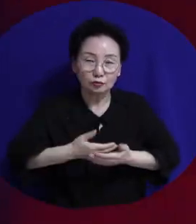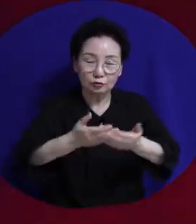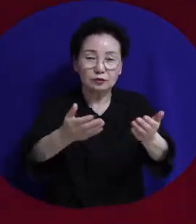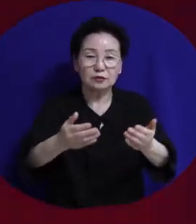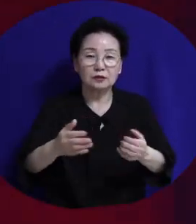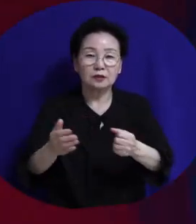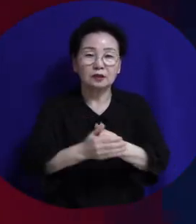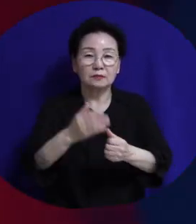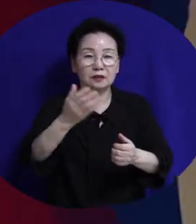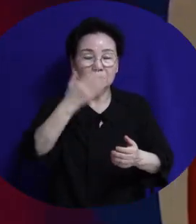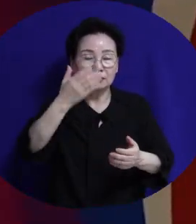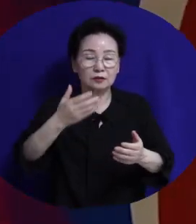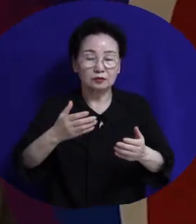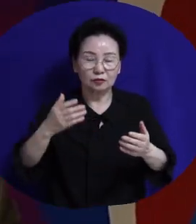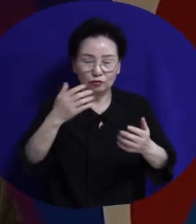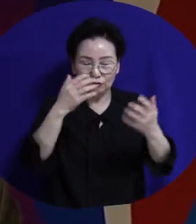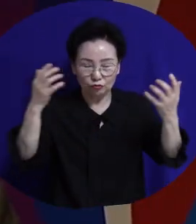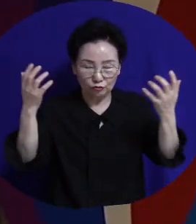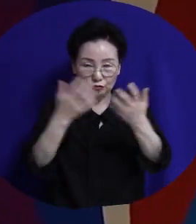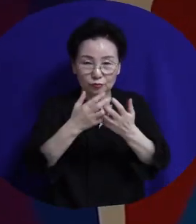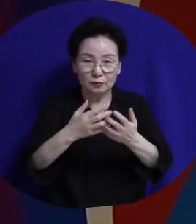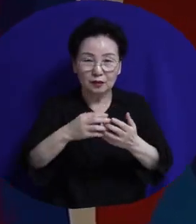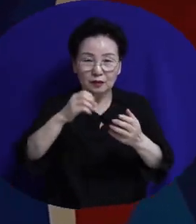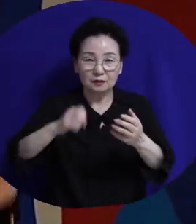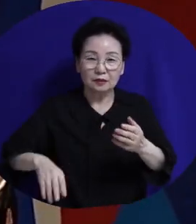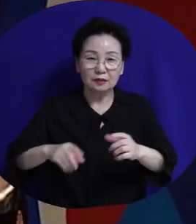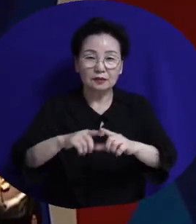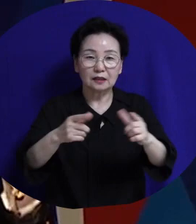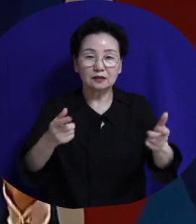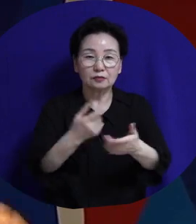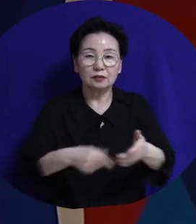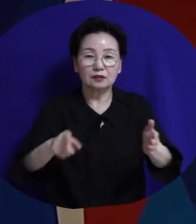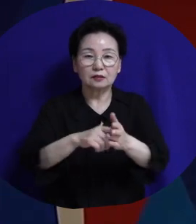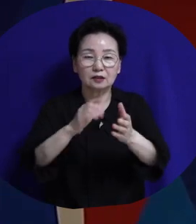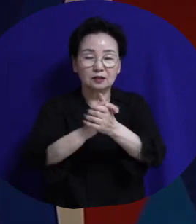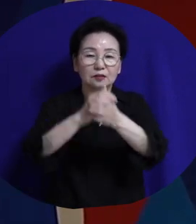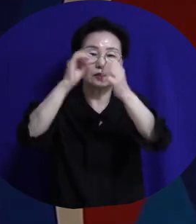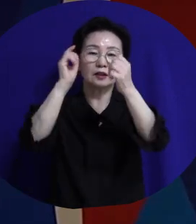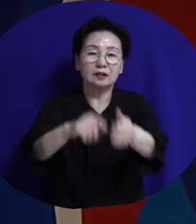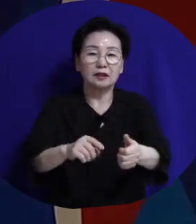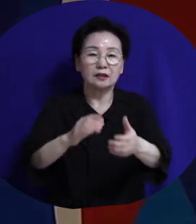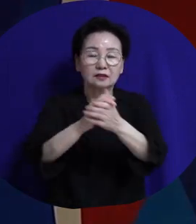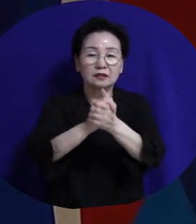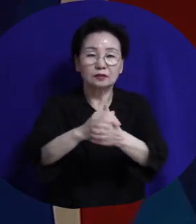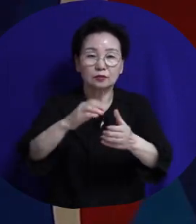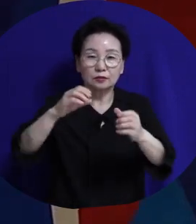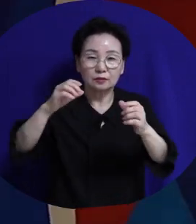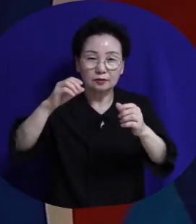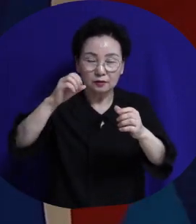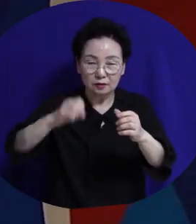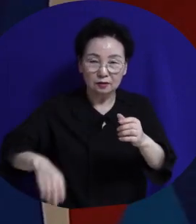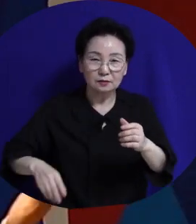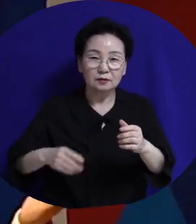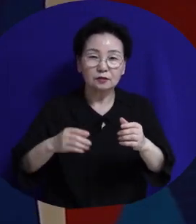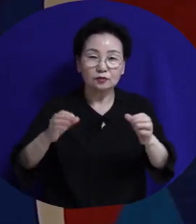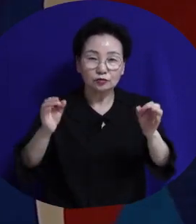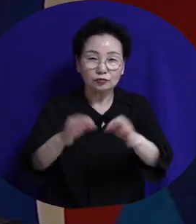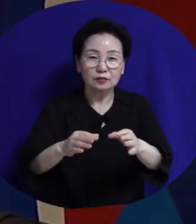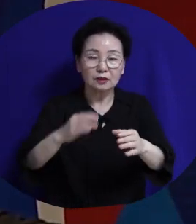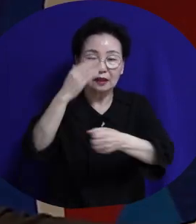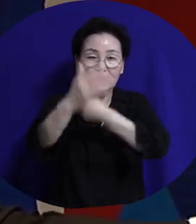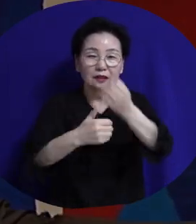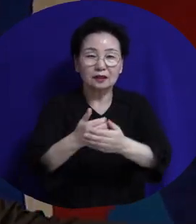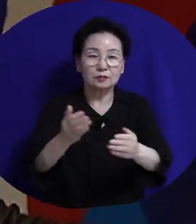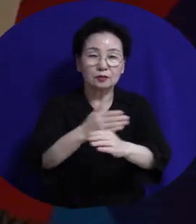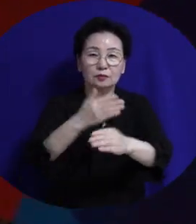그래서 성령의 충만함을 잃지 않으려면 기도하라고 얘기한 걸 믿어요. 두 손 들고 하며 기도를 잊어먹는 순간에 하나님이 준 보증서를 잊어먹는